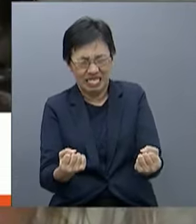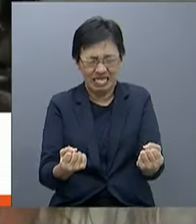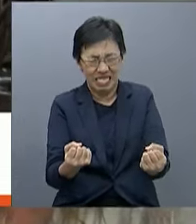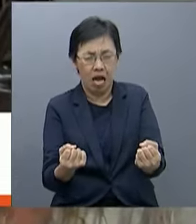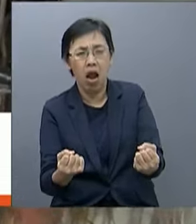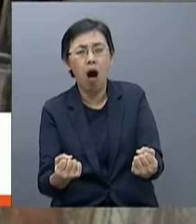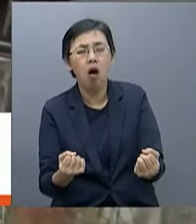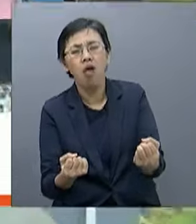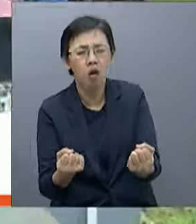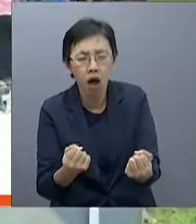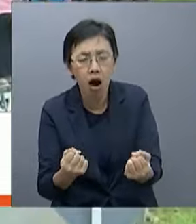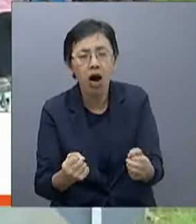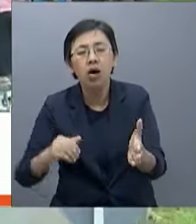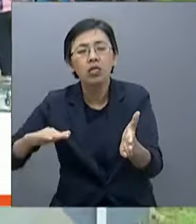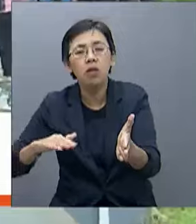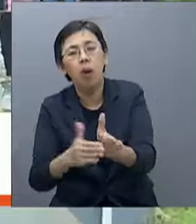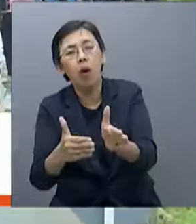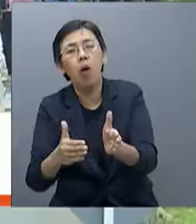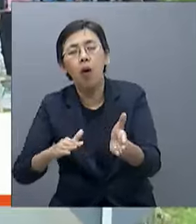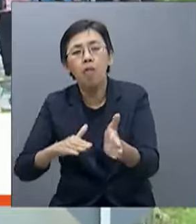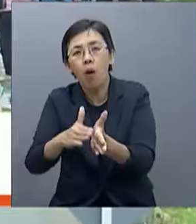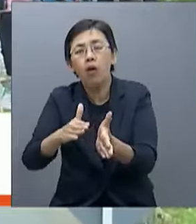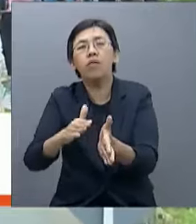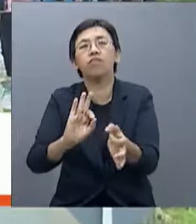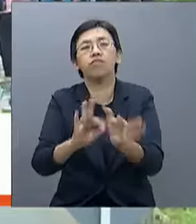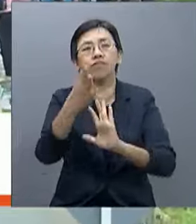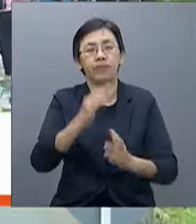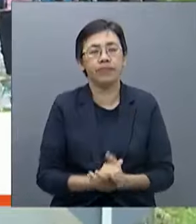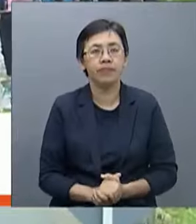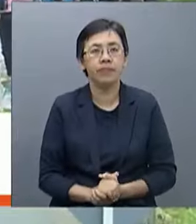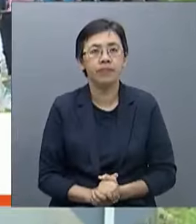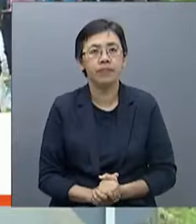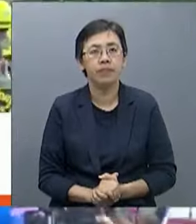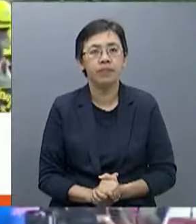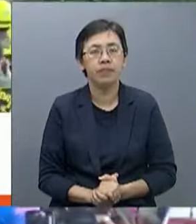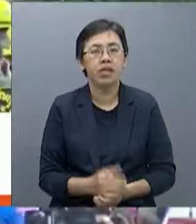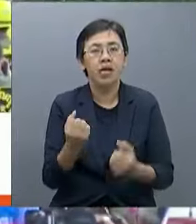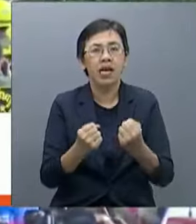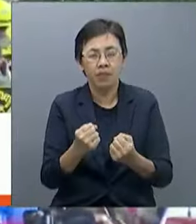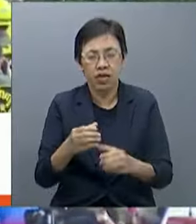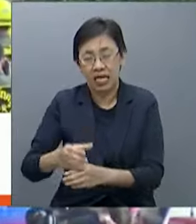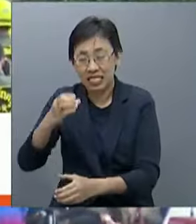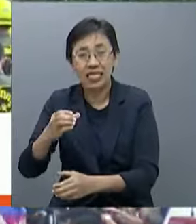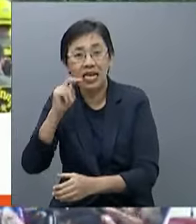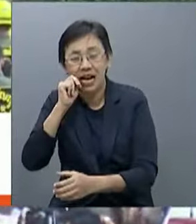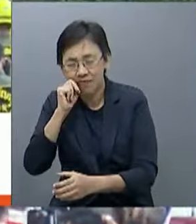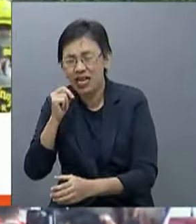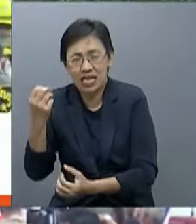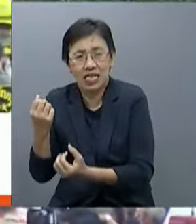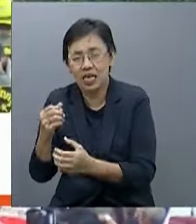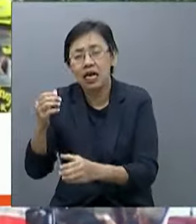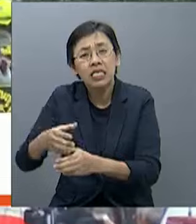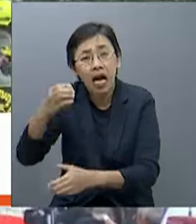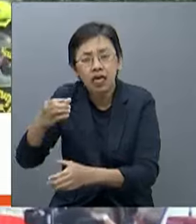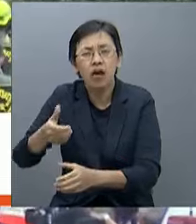นรถไปชนกับแบเรียร์ข้างทางและเกิดประกายไฟตัวหลังเกิดเหตุได้วิ่งไปหยิบถังดับเพลิงที่รถบัสอีกคันที่ขับ